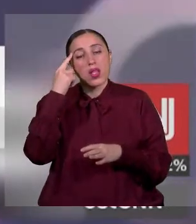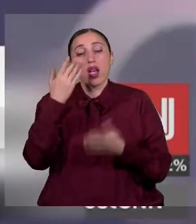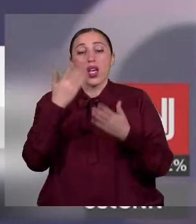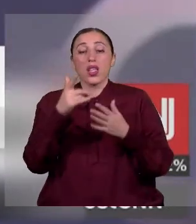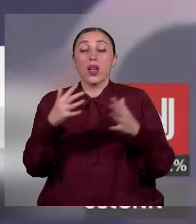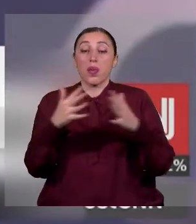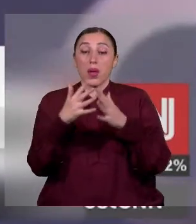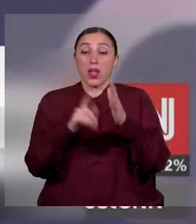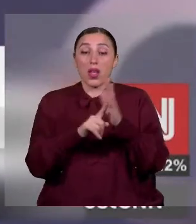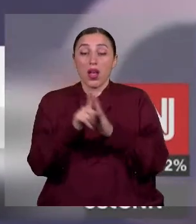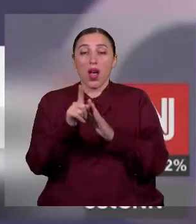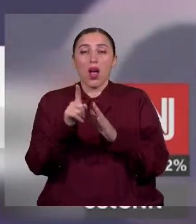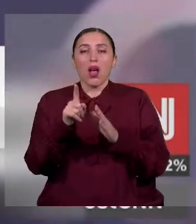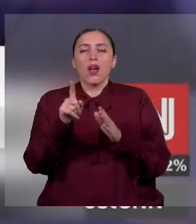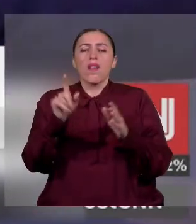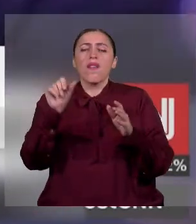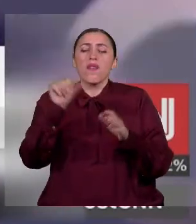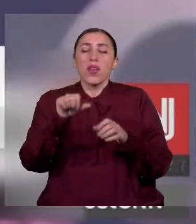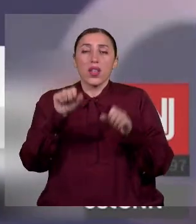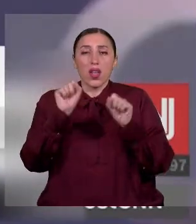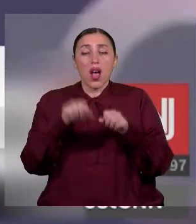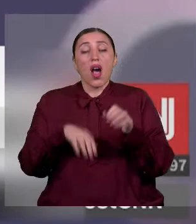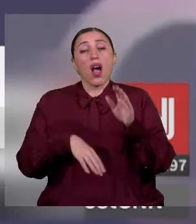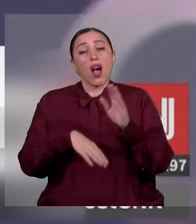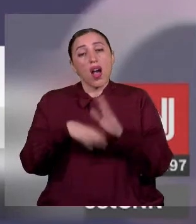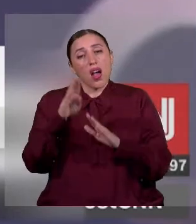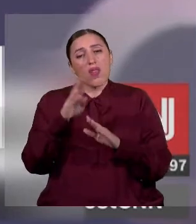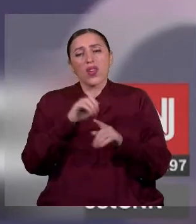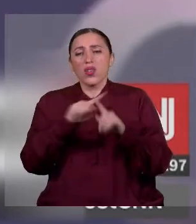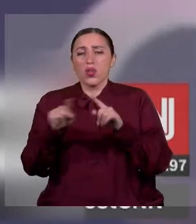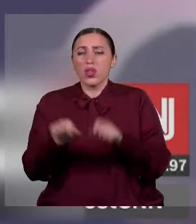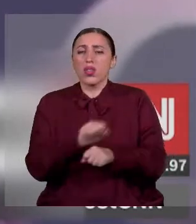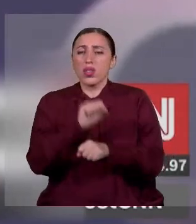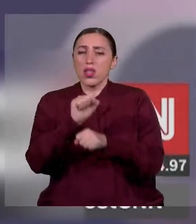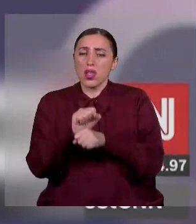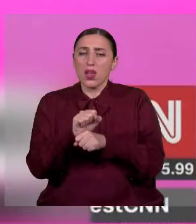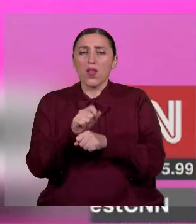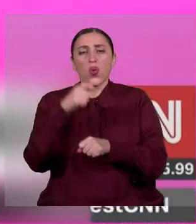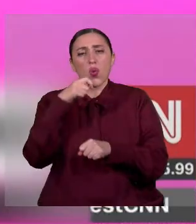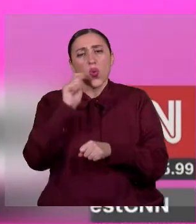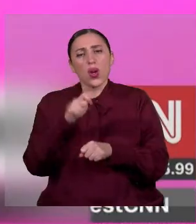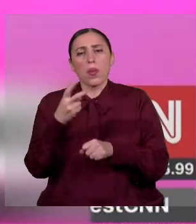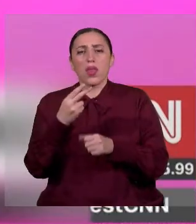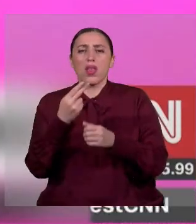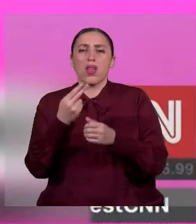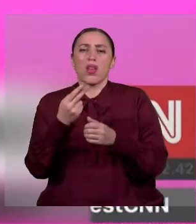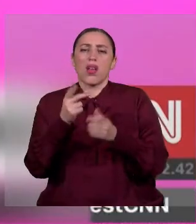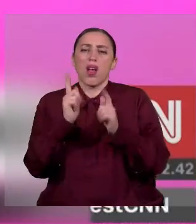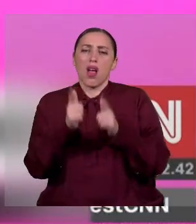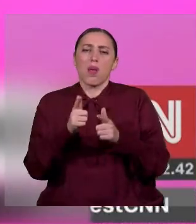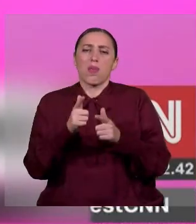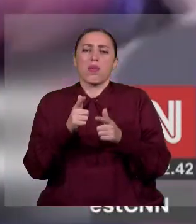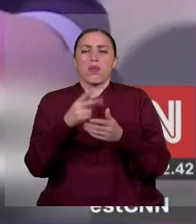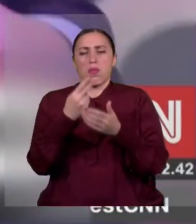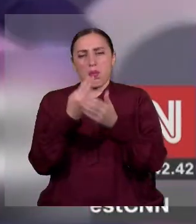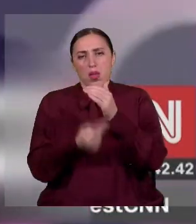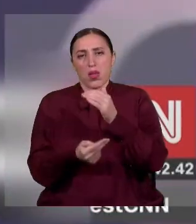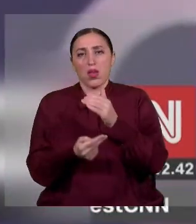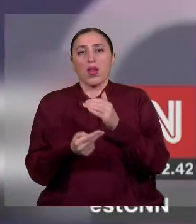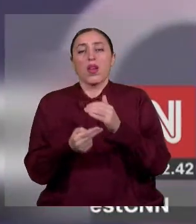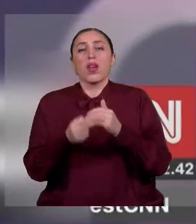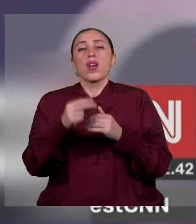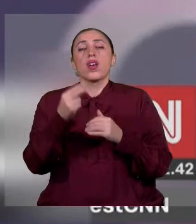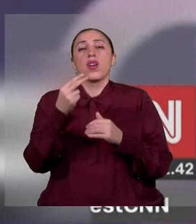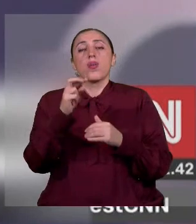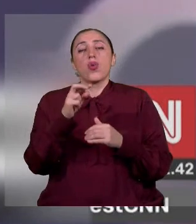տեղի ունենա, աղետ կլինի եւ ավելի լավ կլինի ամեն ինչին արագ վերջ տալ եւ Ուկրաինան հանձնվի։ Ջոնսոնի խոսքով այս մտածումը